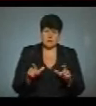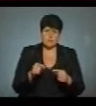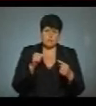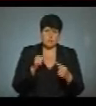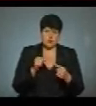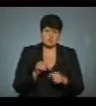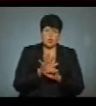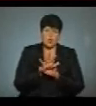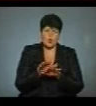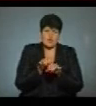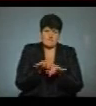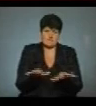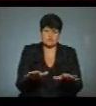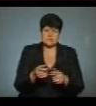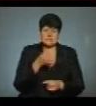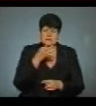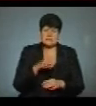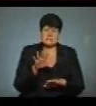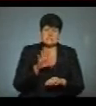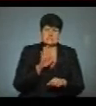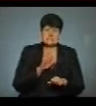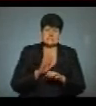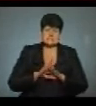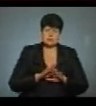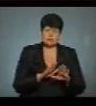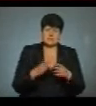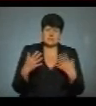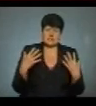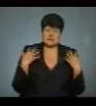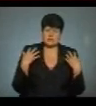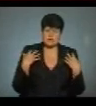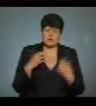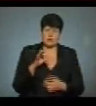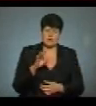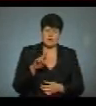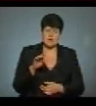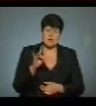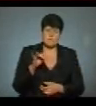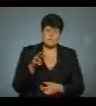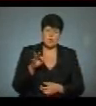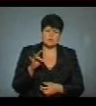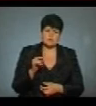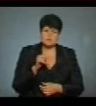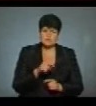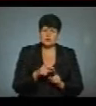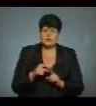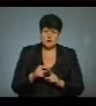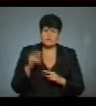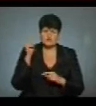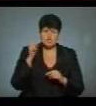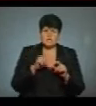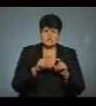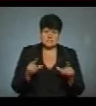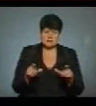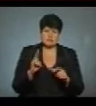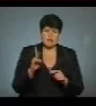протидії коронавірусу, повідомила заступниця начальника міського відділу охорони здоров'я Ольга Ярмоленко. За її словами, навчальні заклади